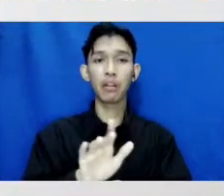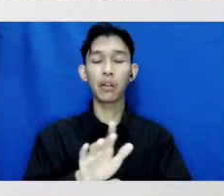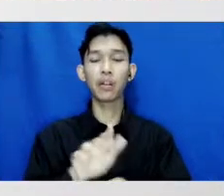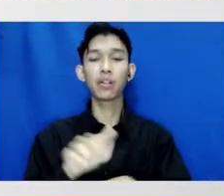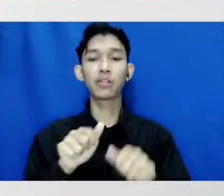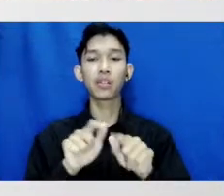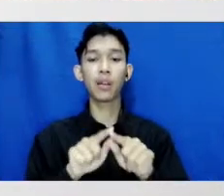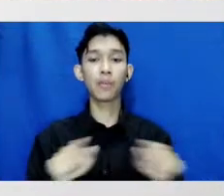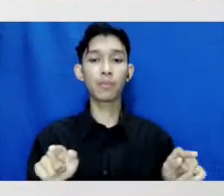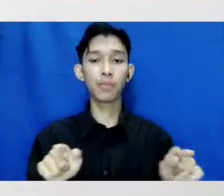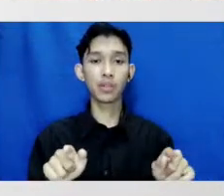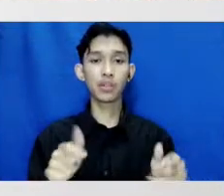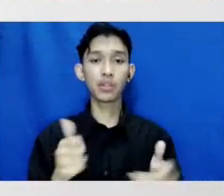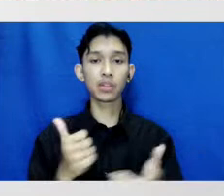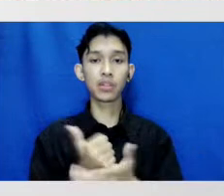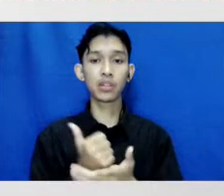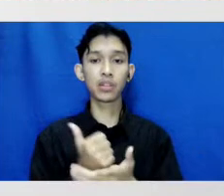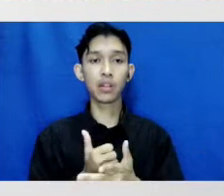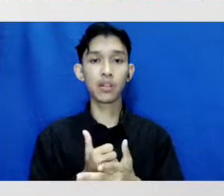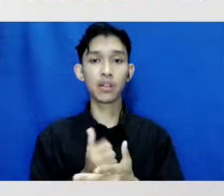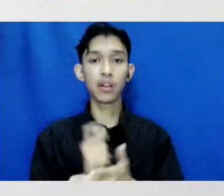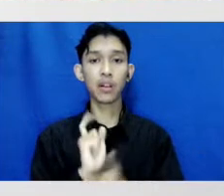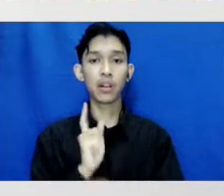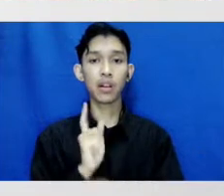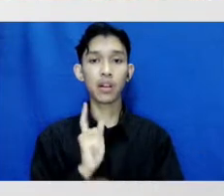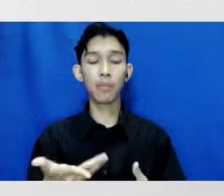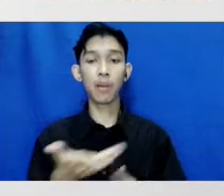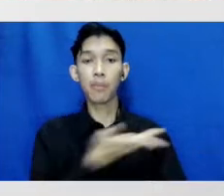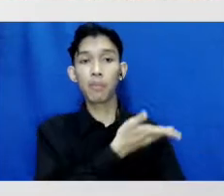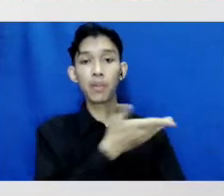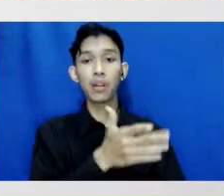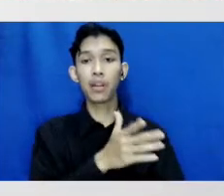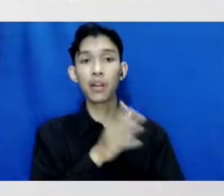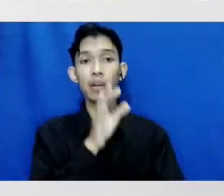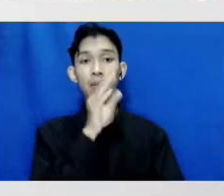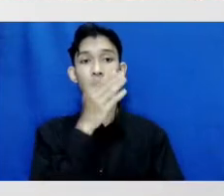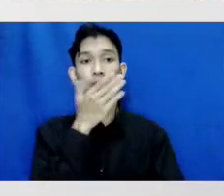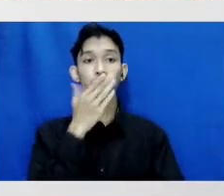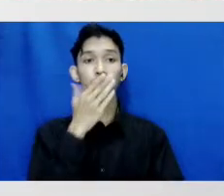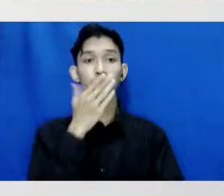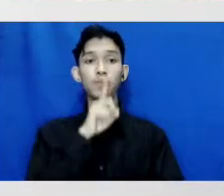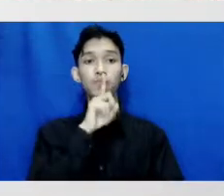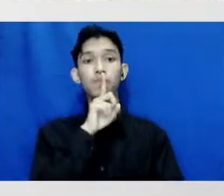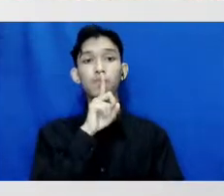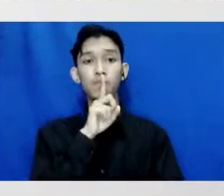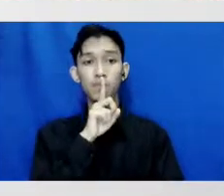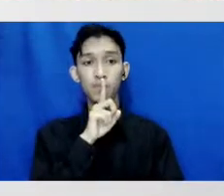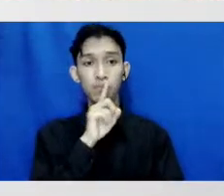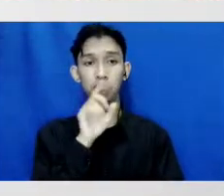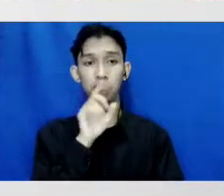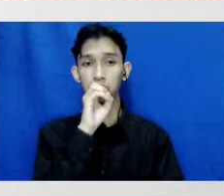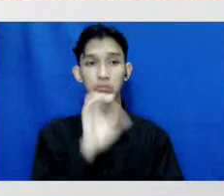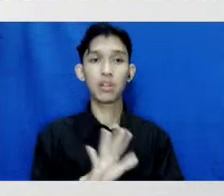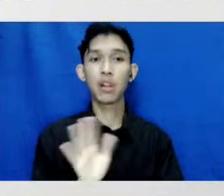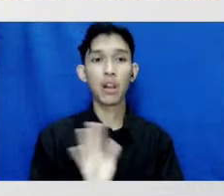malah yang terjadi adalah kebanyakan mereka tidak mengakui datanya itu bocor,